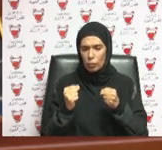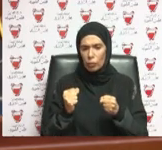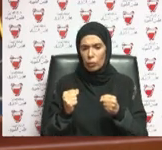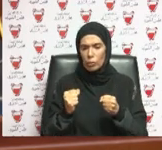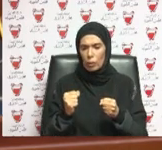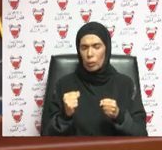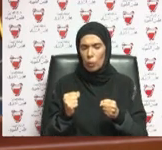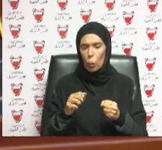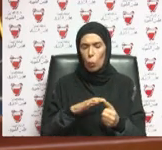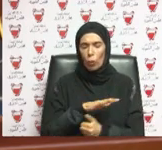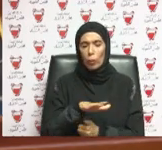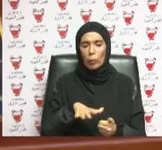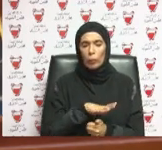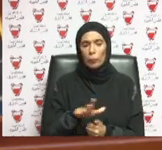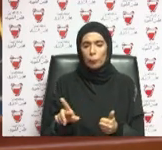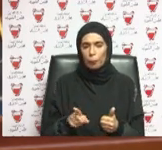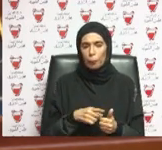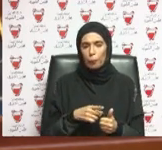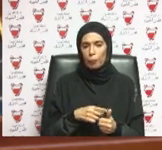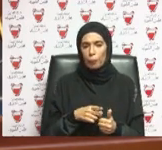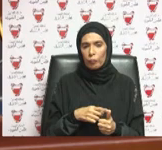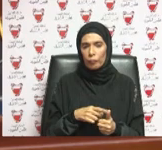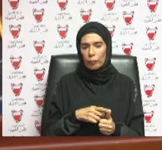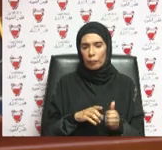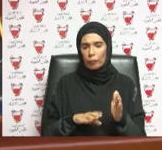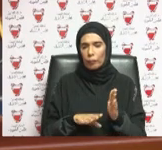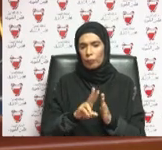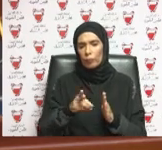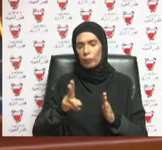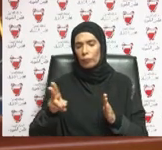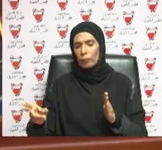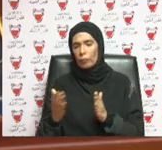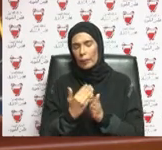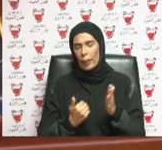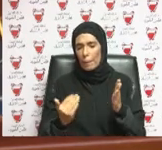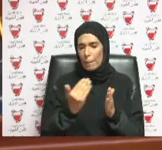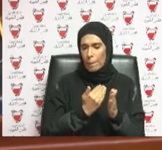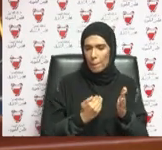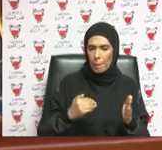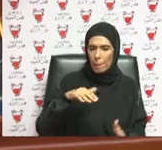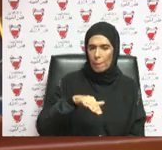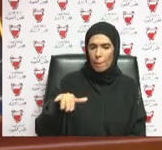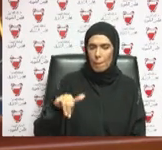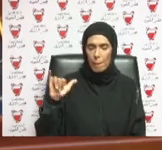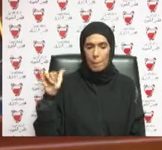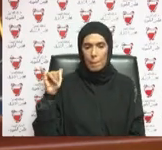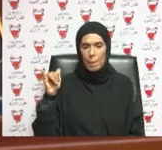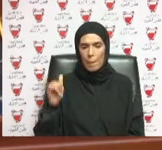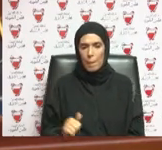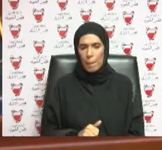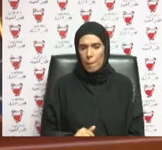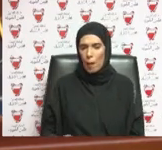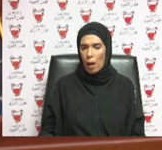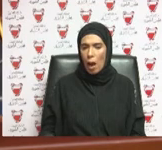والأوقات. كان أول من أدخل فكرة تنويع الاقتصاد وتنويع الدخل في منطقة الخليج العربي، حول